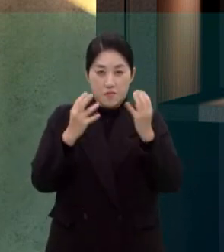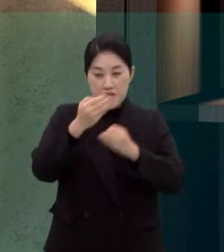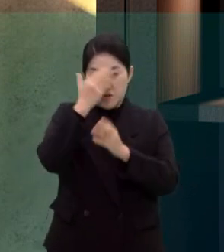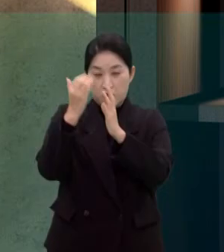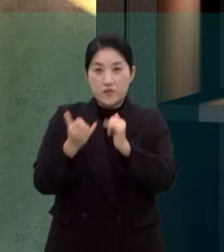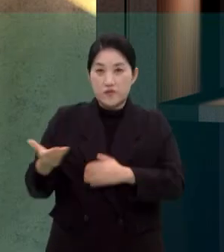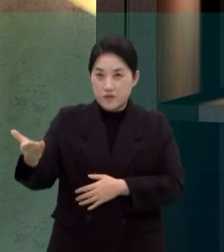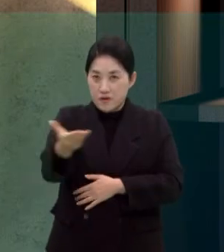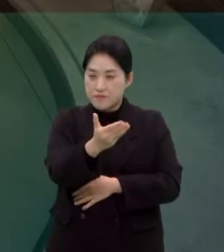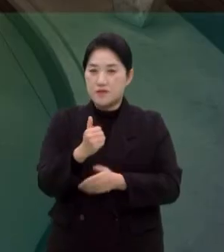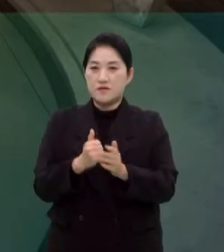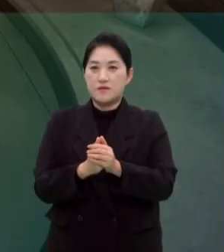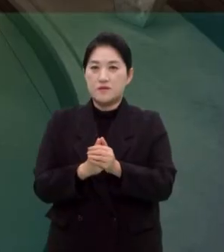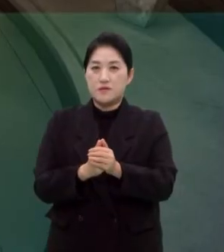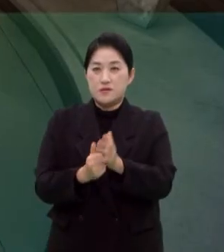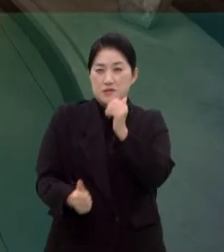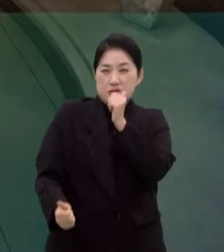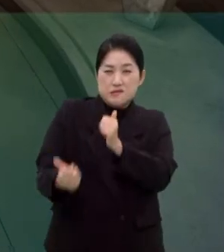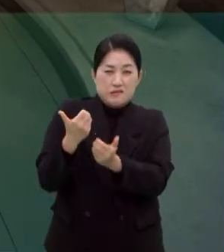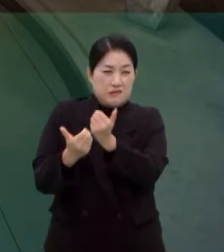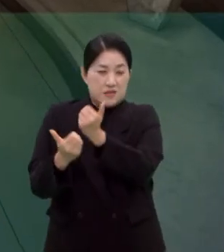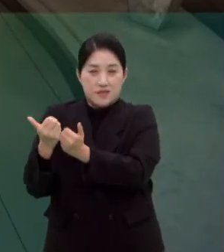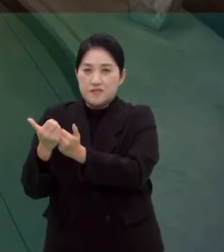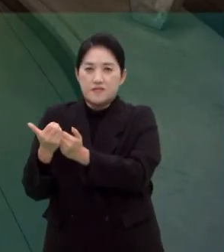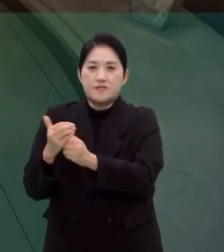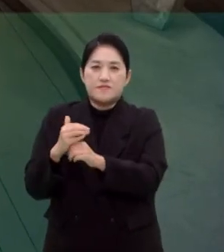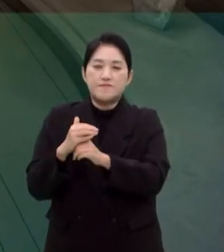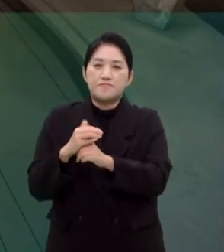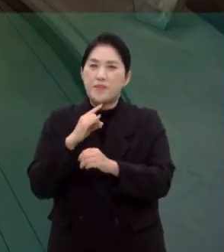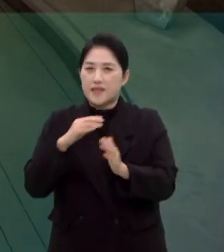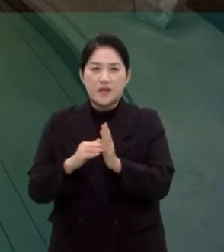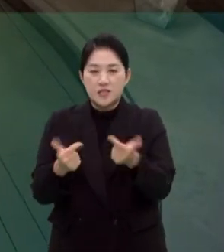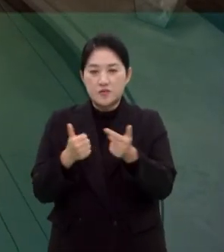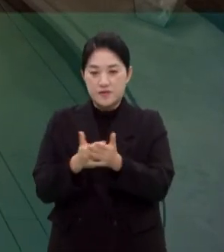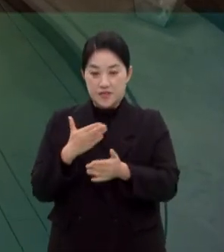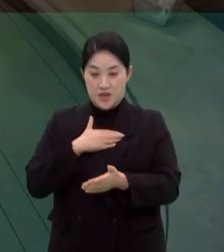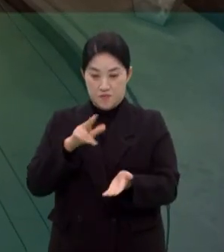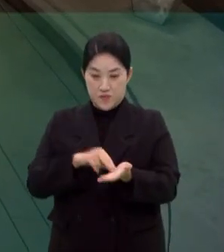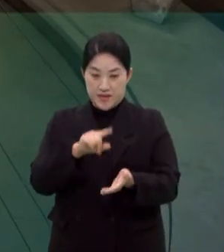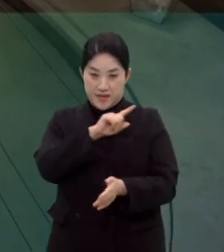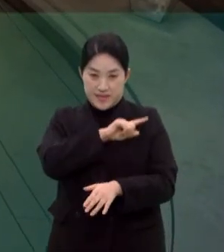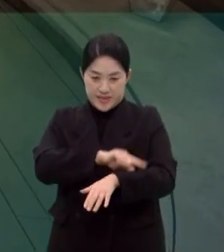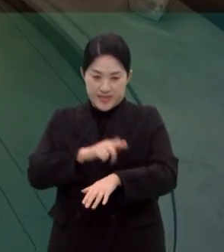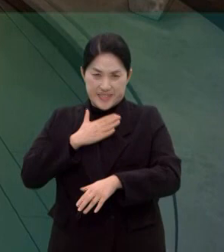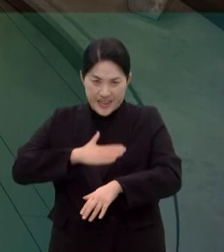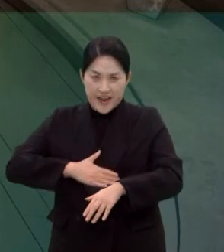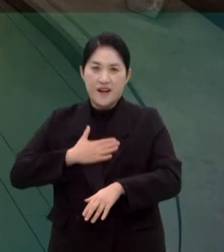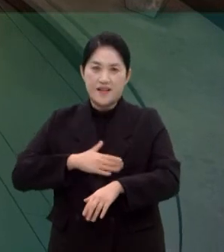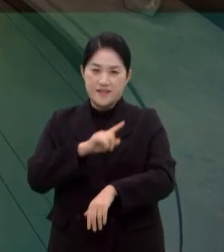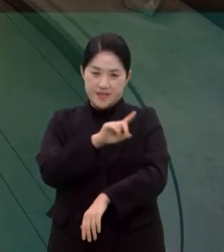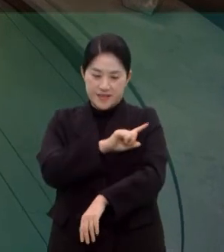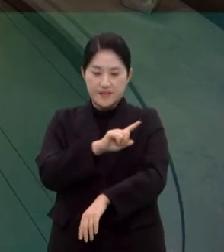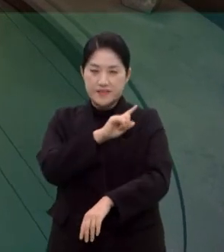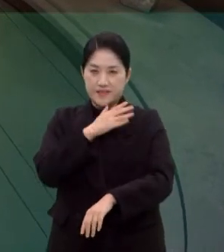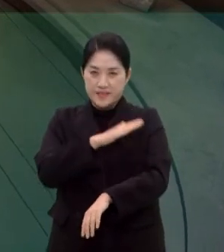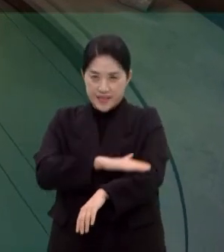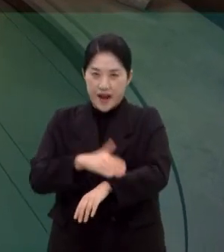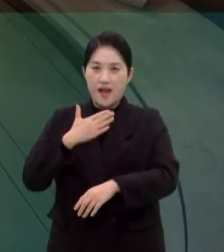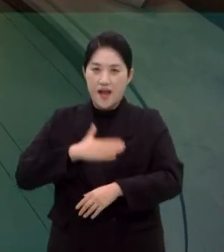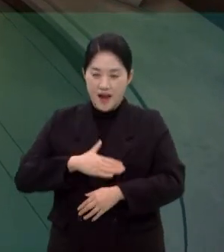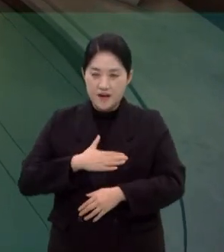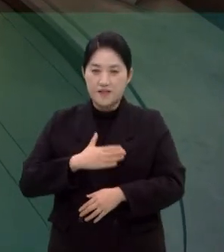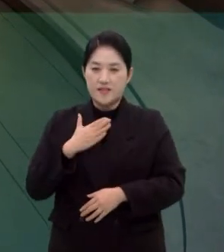청년들이 경쟁과 갈등을 넘어 나의 문제를 가장 잘 아는 나에 대한, 나를 위한